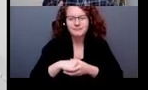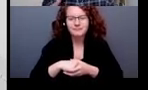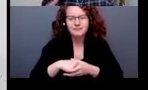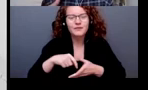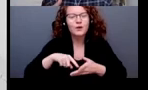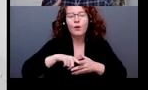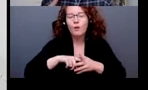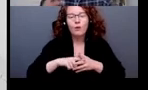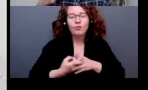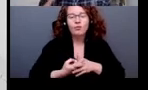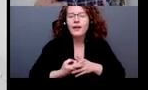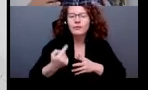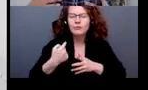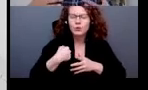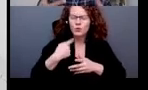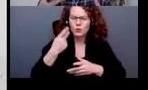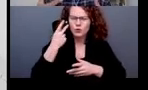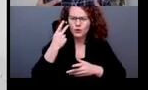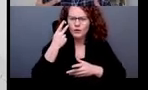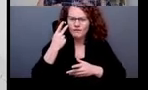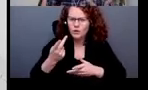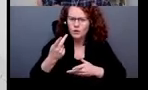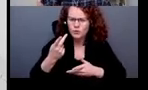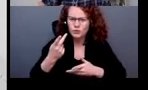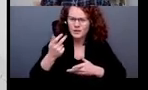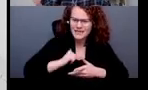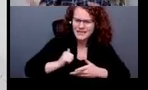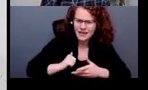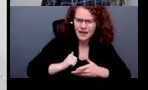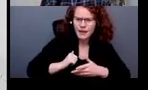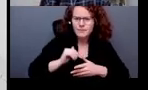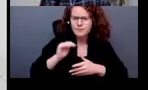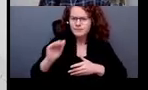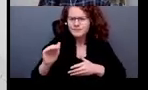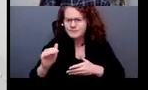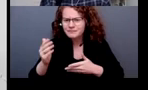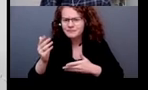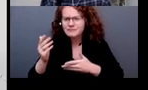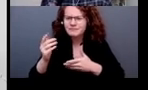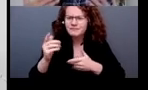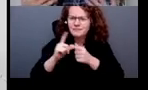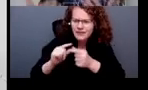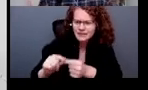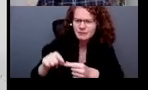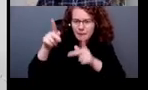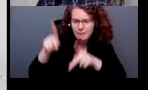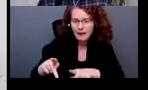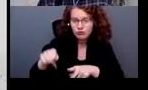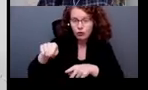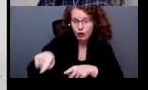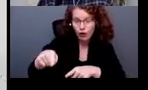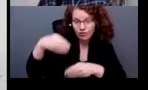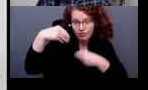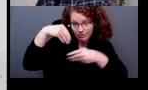j'ai commencé à rencontrer quelques difficultés lorsque j'expliquais aux personnes qui travaillaient dans ces boutiques la raison pour